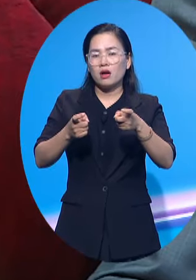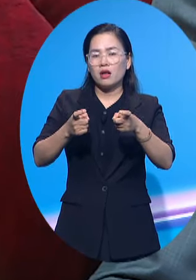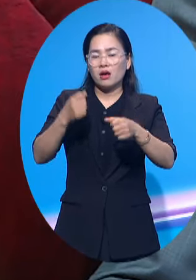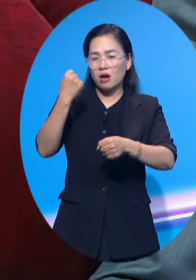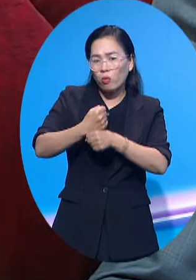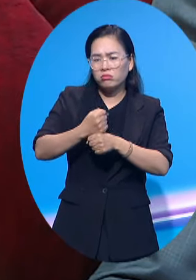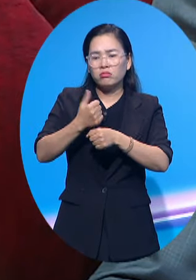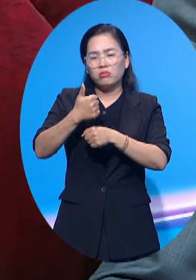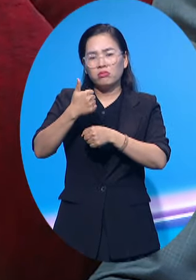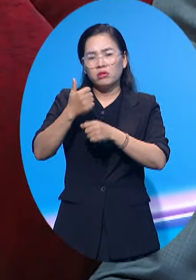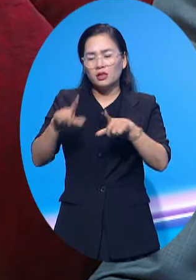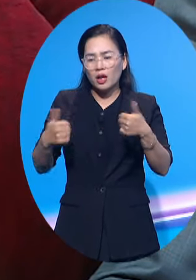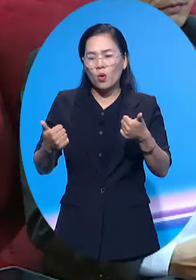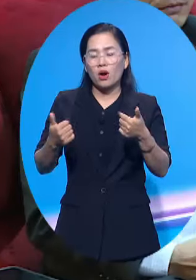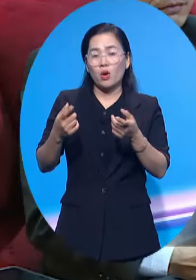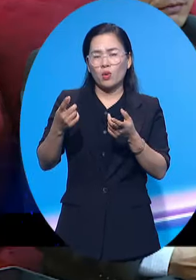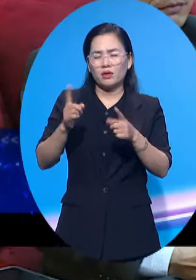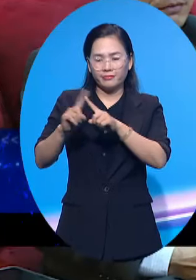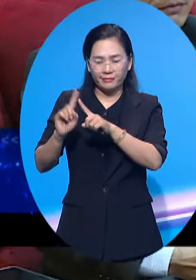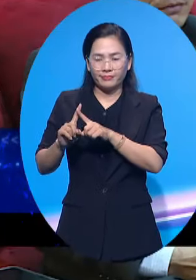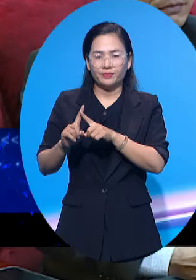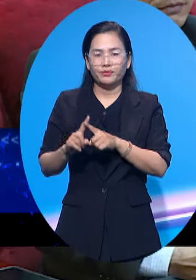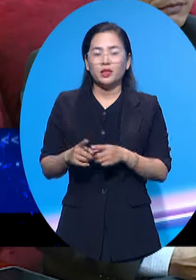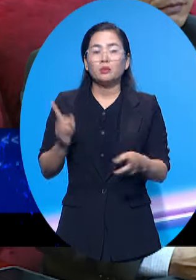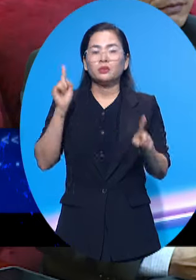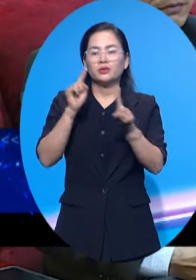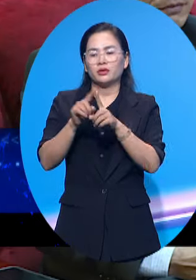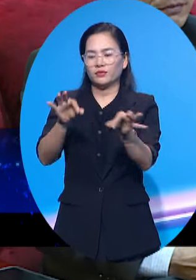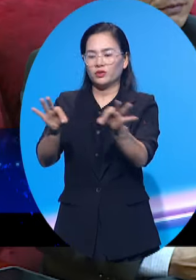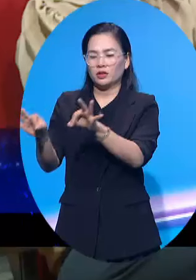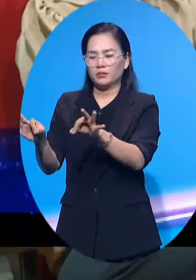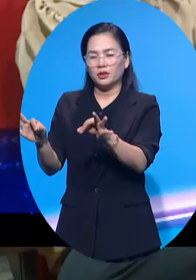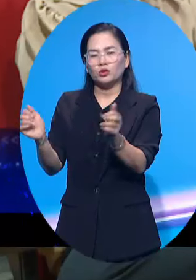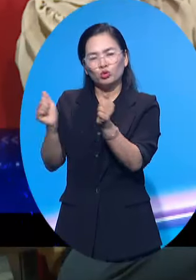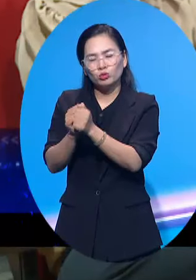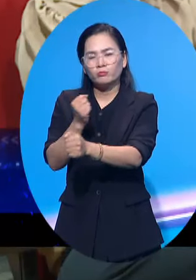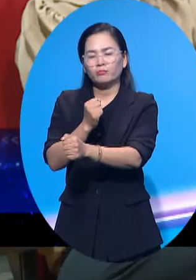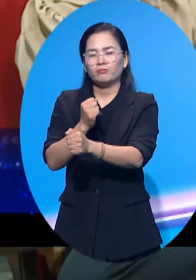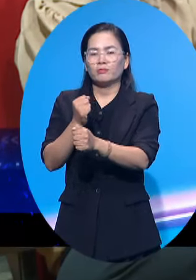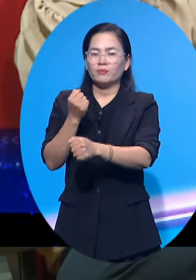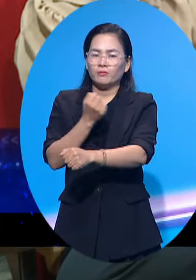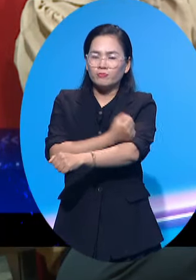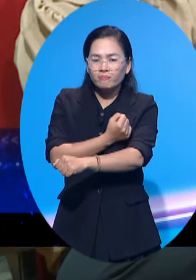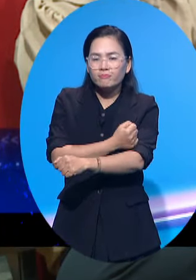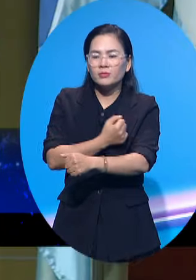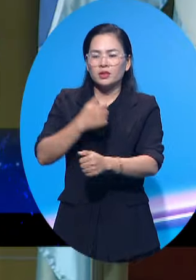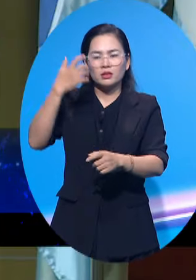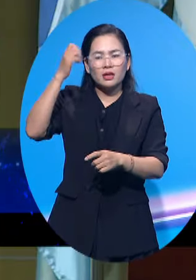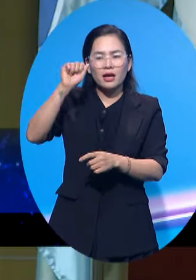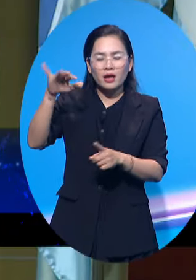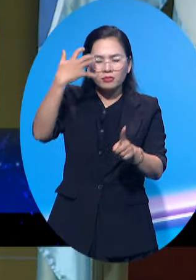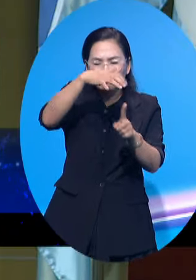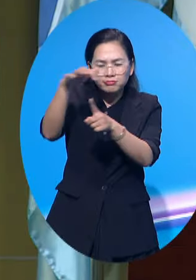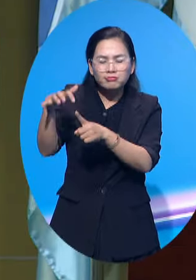xây dựng đô thị thông minh tại Việt Nam, góp phần cùng Thành phố Hồ Chí Minh thực hiện chương trình nghiên cứu và phát triển ứng dụng trí tuệ nhân tạo tại Thành phố Hồ Chí